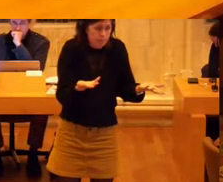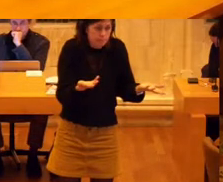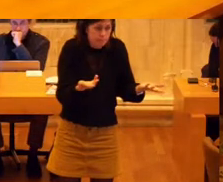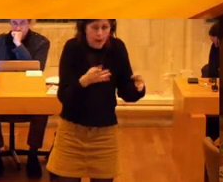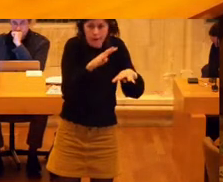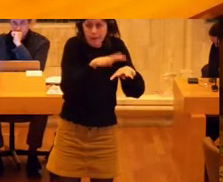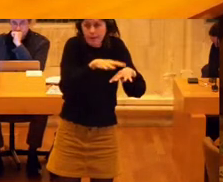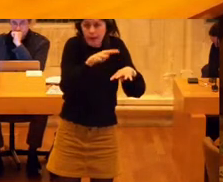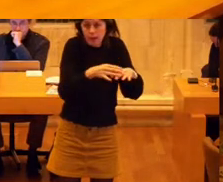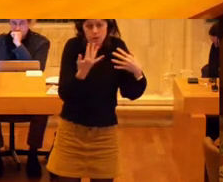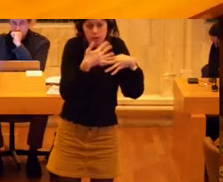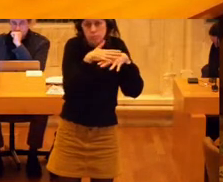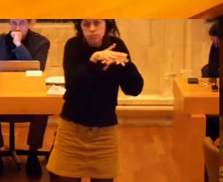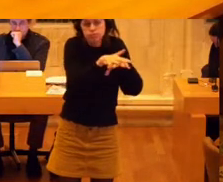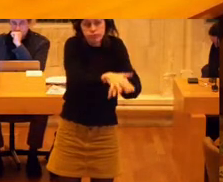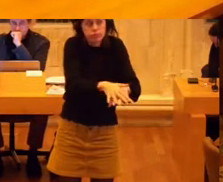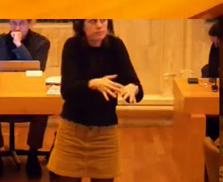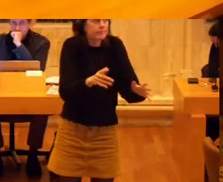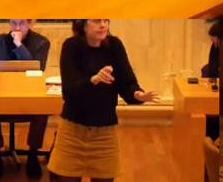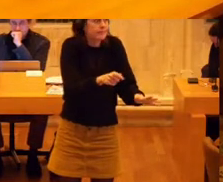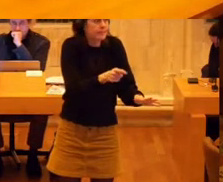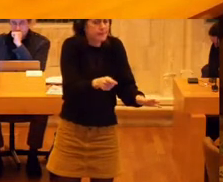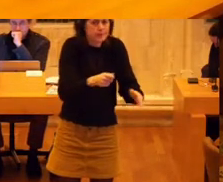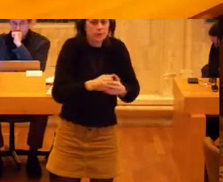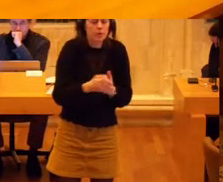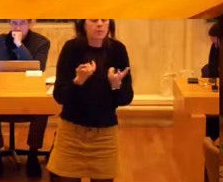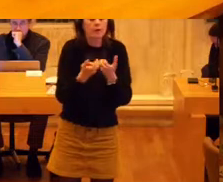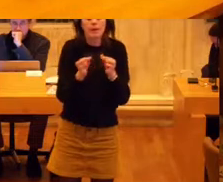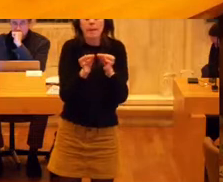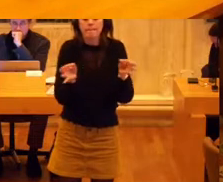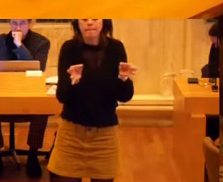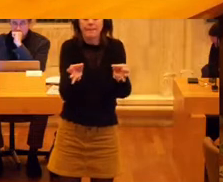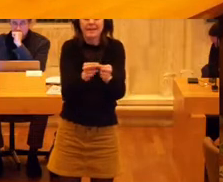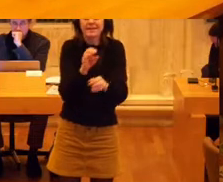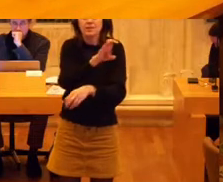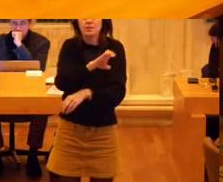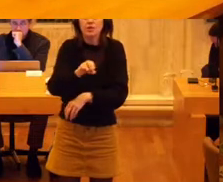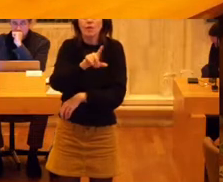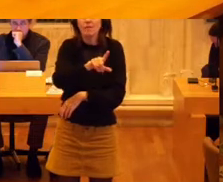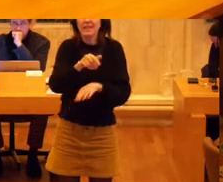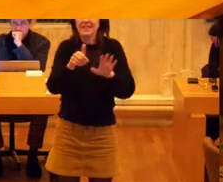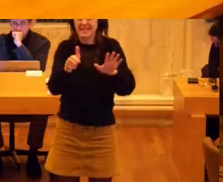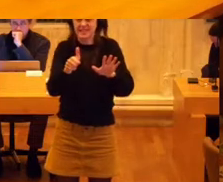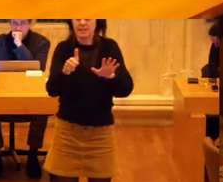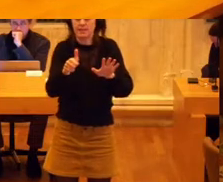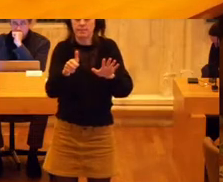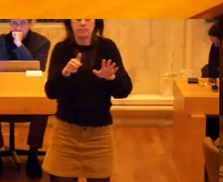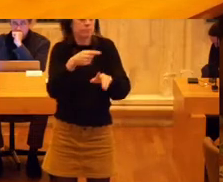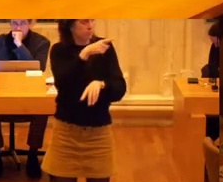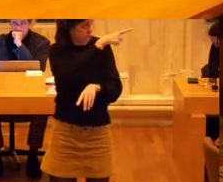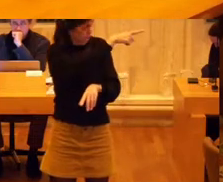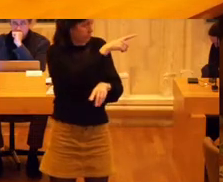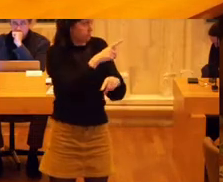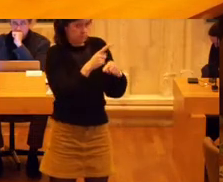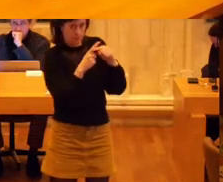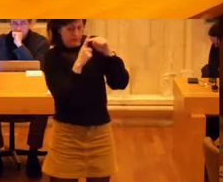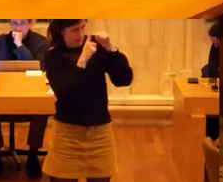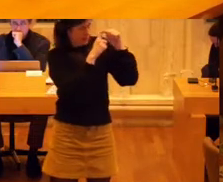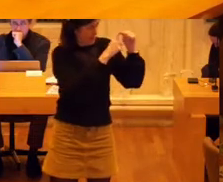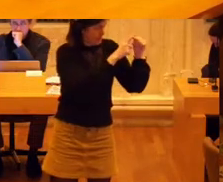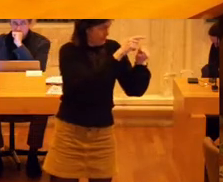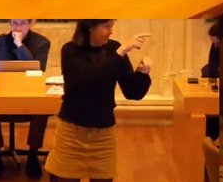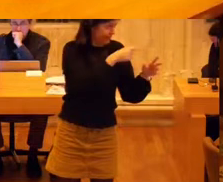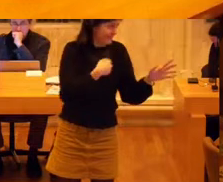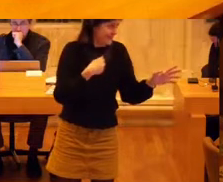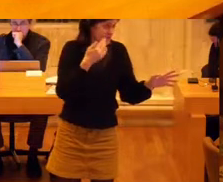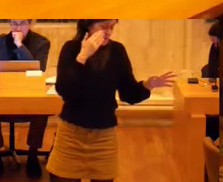au cadre du quartier. On avait pris des engagements, notamment sur la parcelle 126, qui fait, je vois, l'objet d'une attention bien particulière, mais je ne le découvre pas ce soir, puisque nous en